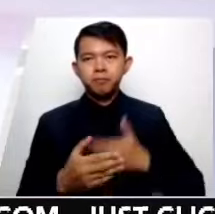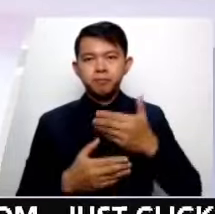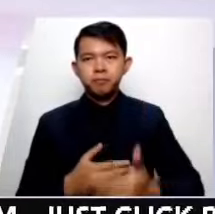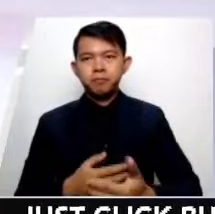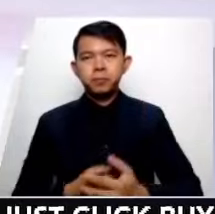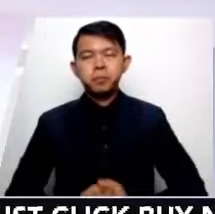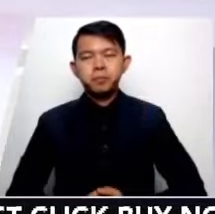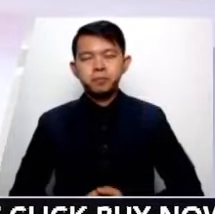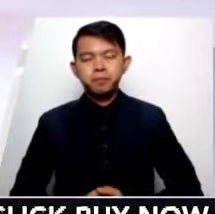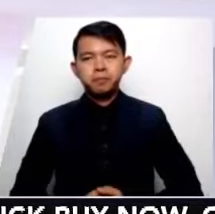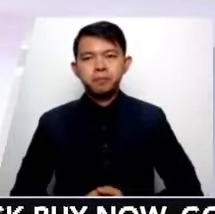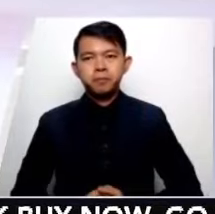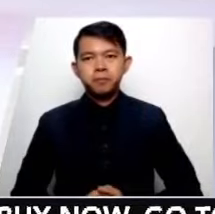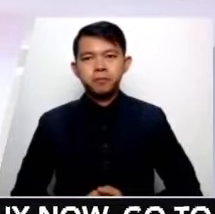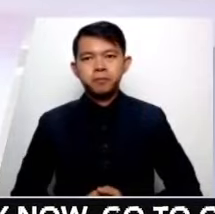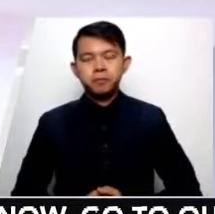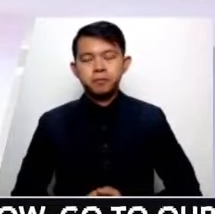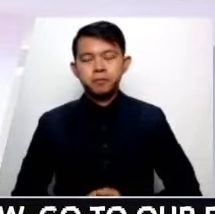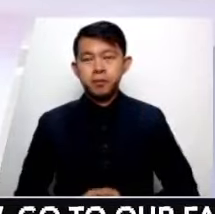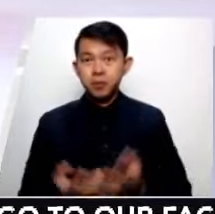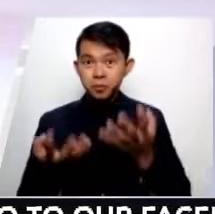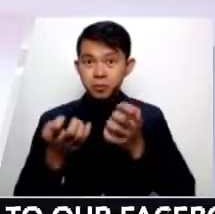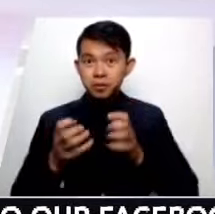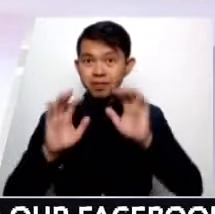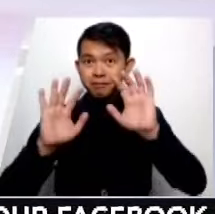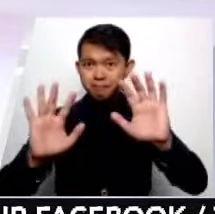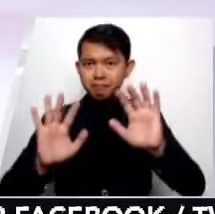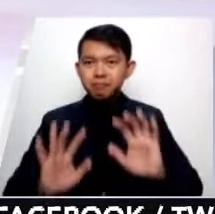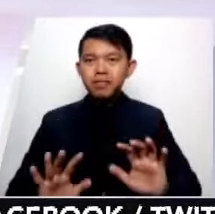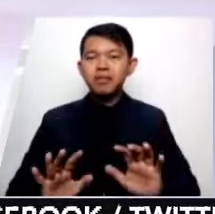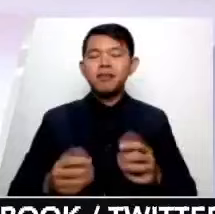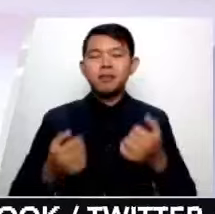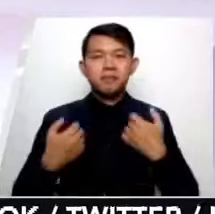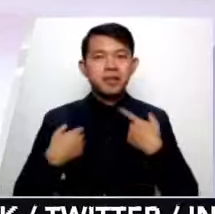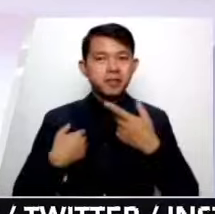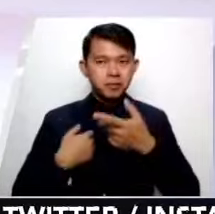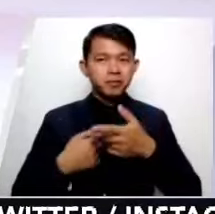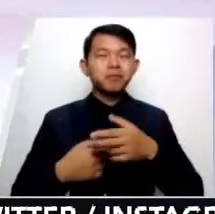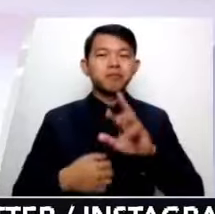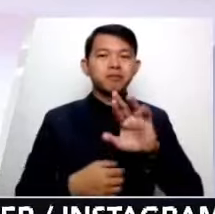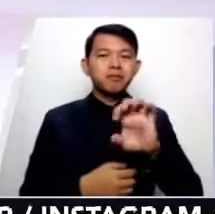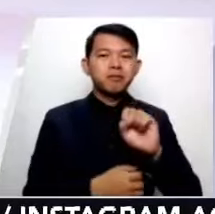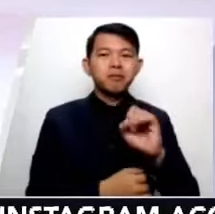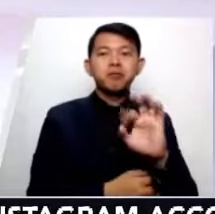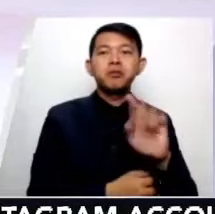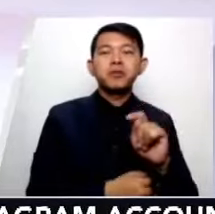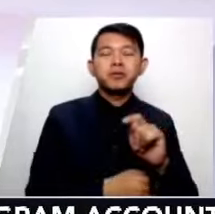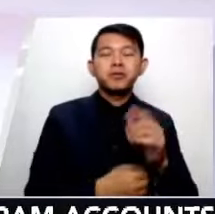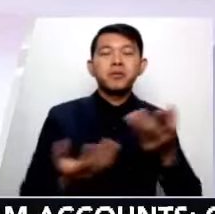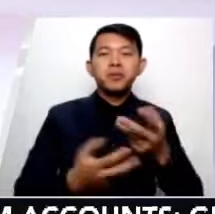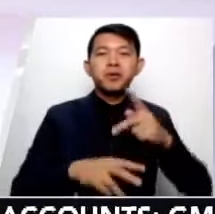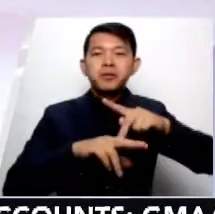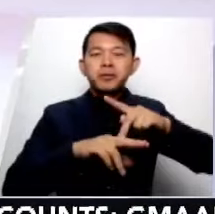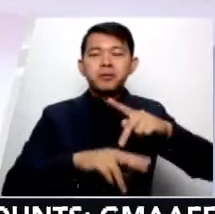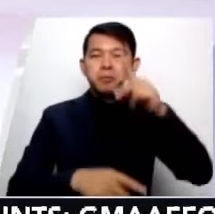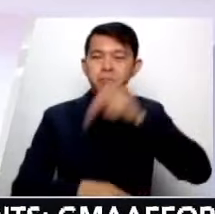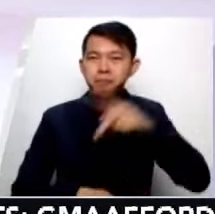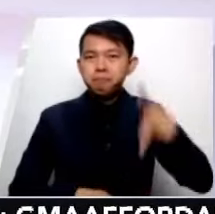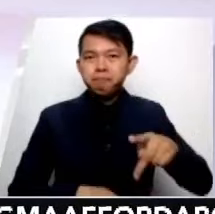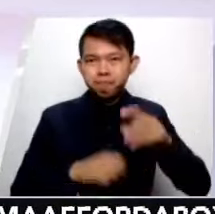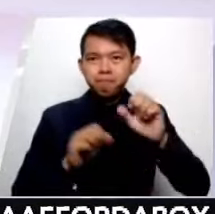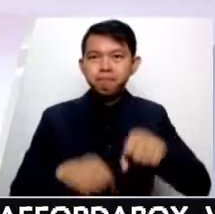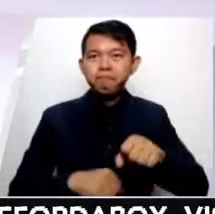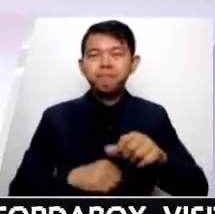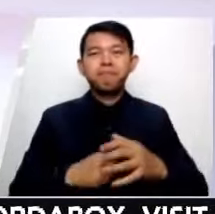Tamang relax ang bahang hanap nyo, isang Bali-inspired farm resort sa Pampanga, ang Swakjan. Kung extreme fun, sa